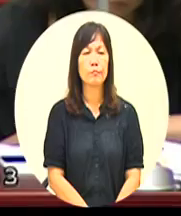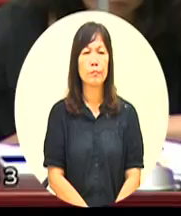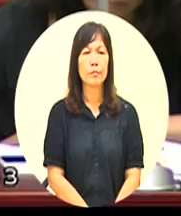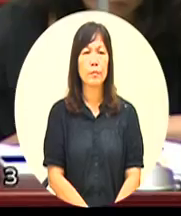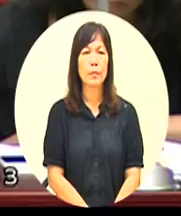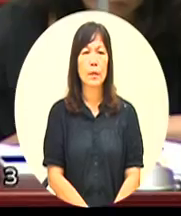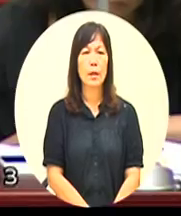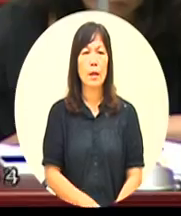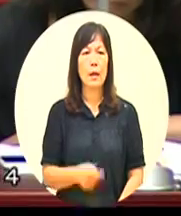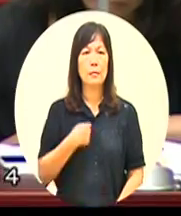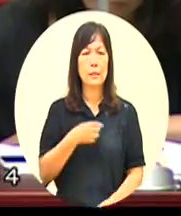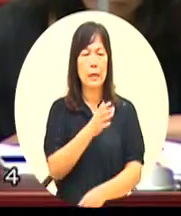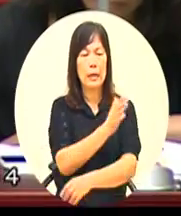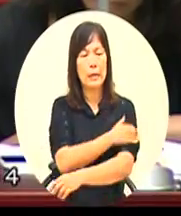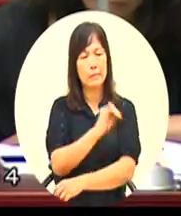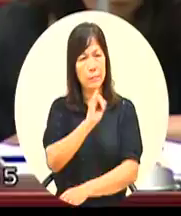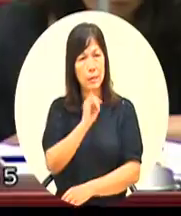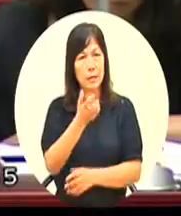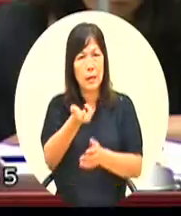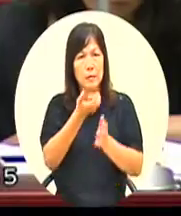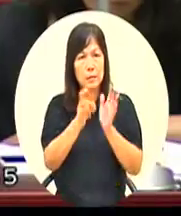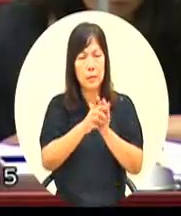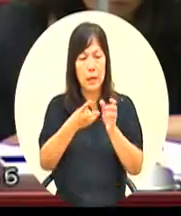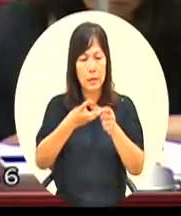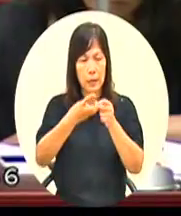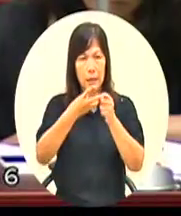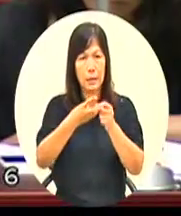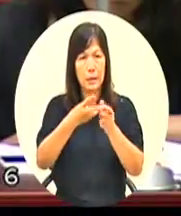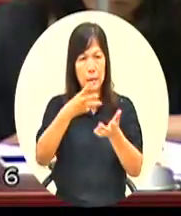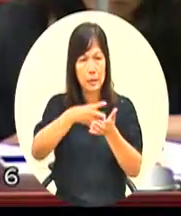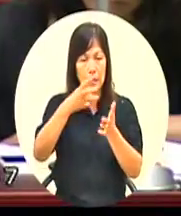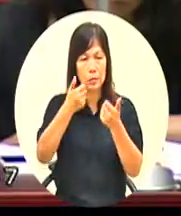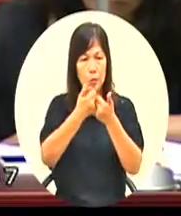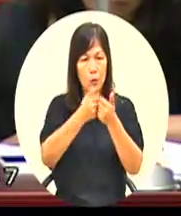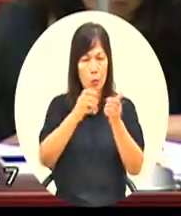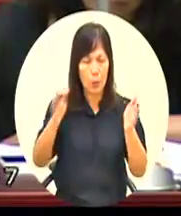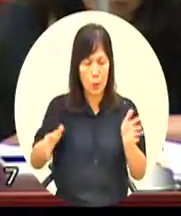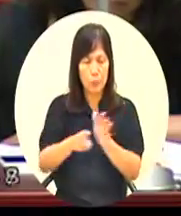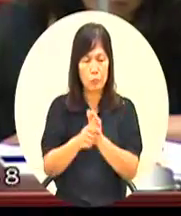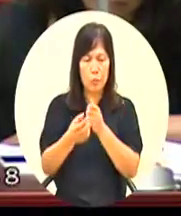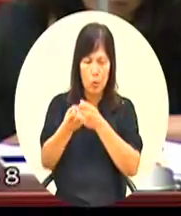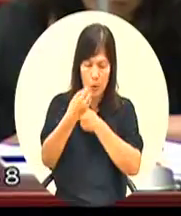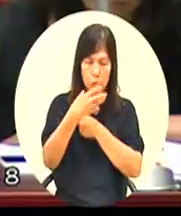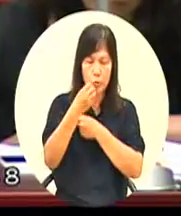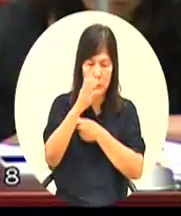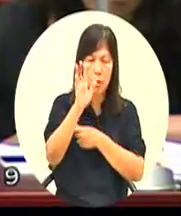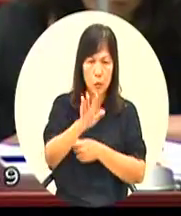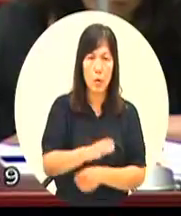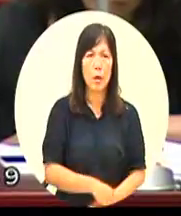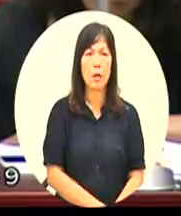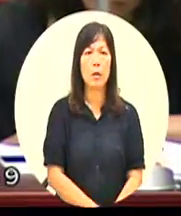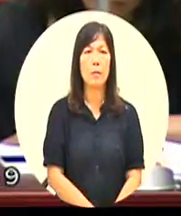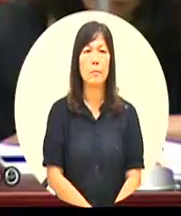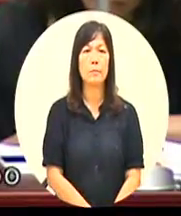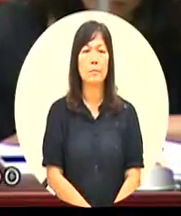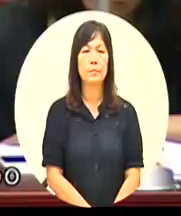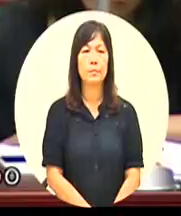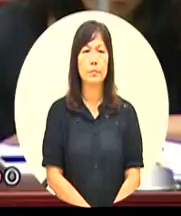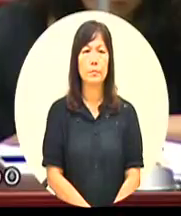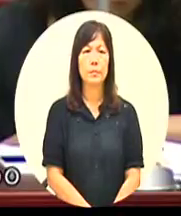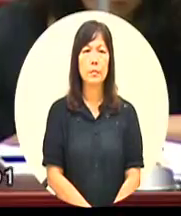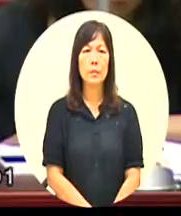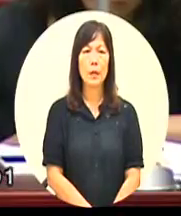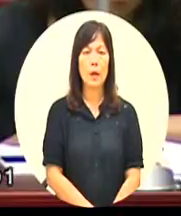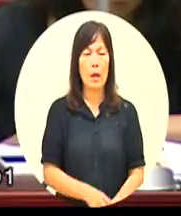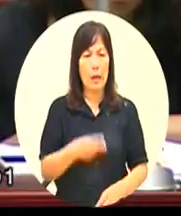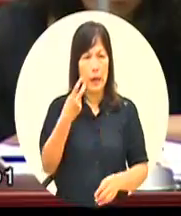我陈议员在三四个会期都有督促文化局还有世博馆来处理这件事。那甚